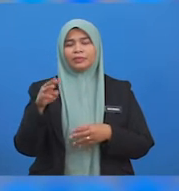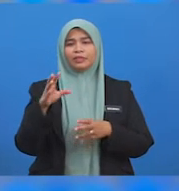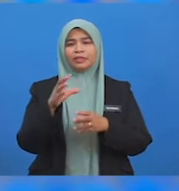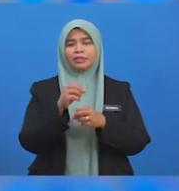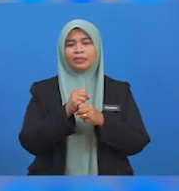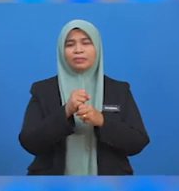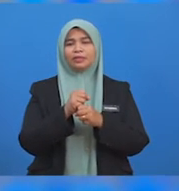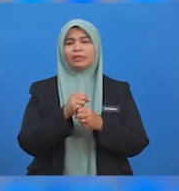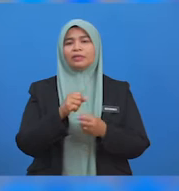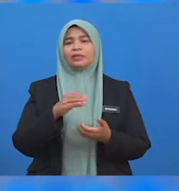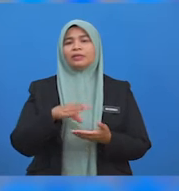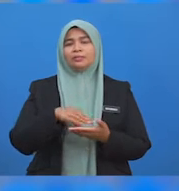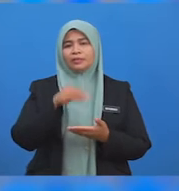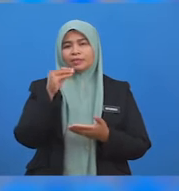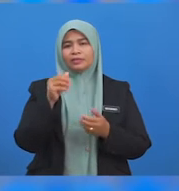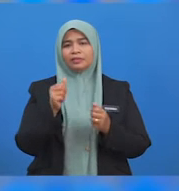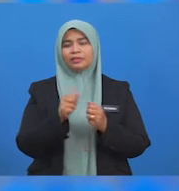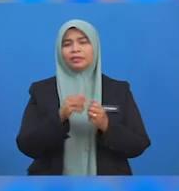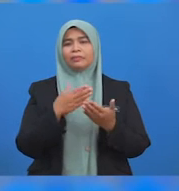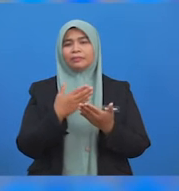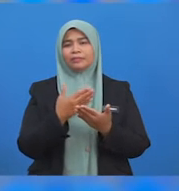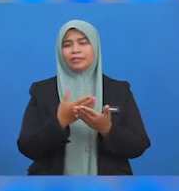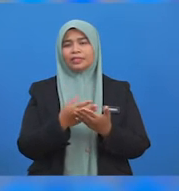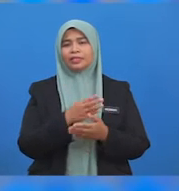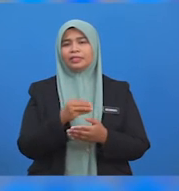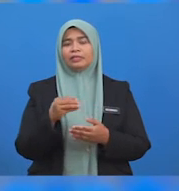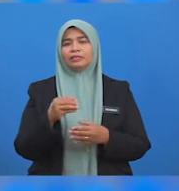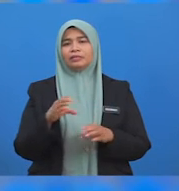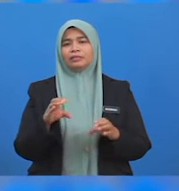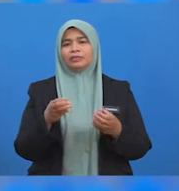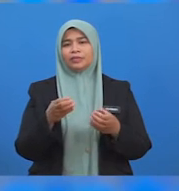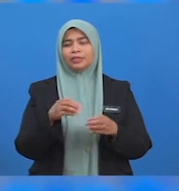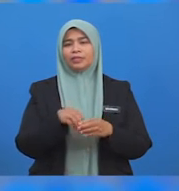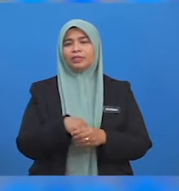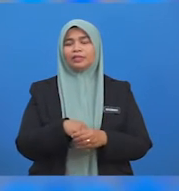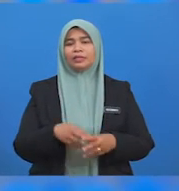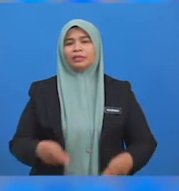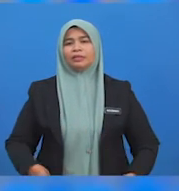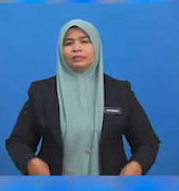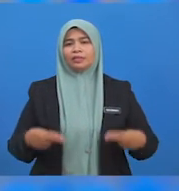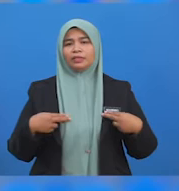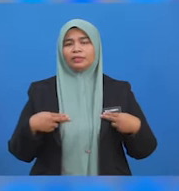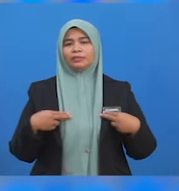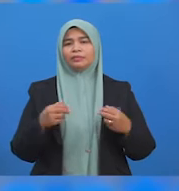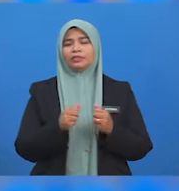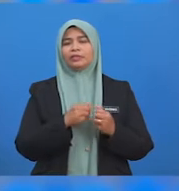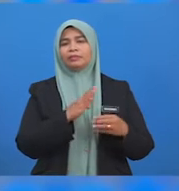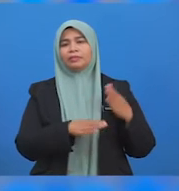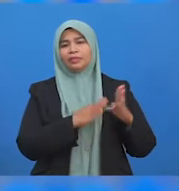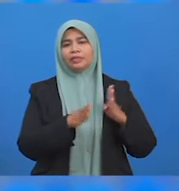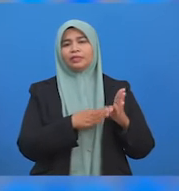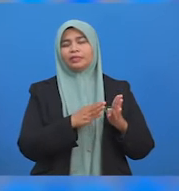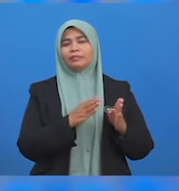dapat menguasai topik ini dan seterusnya menghayatinya dalam kehidupan secara beradab dan